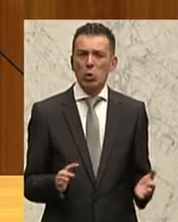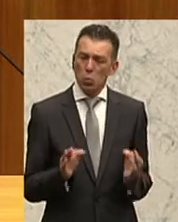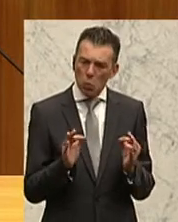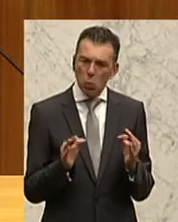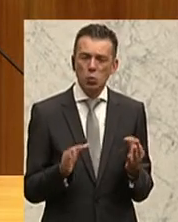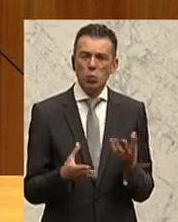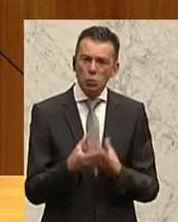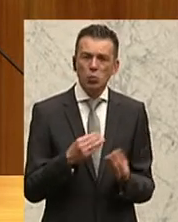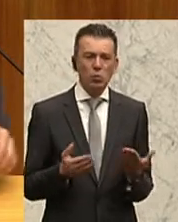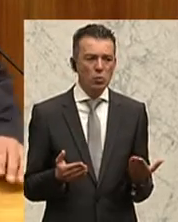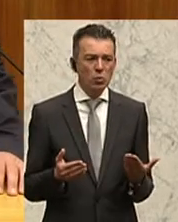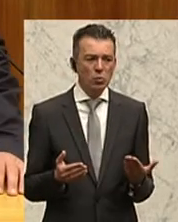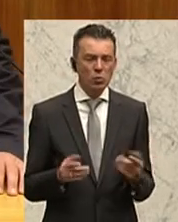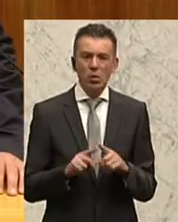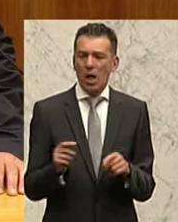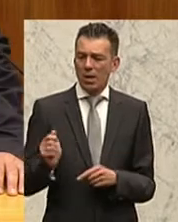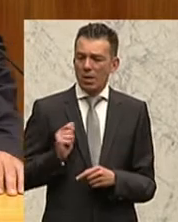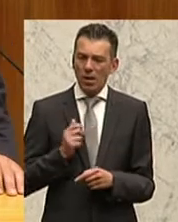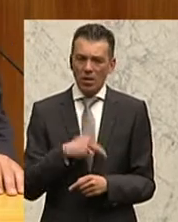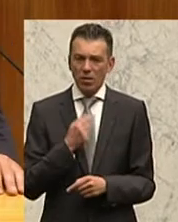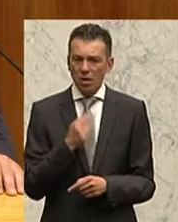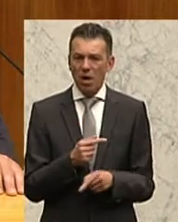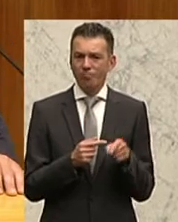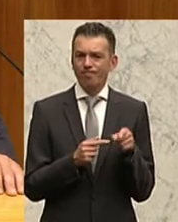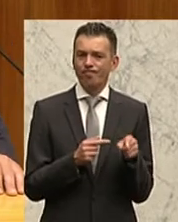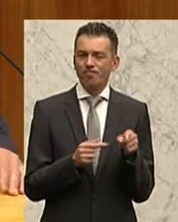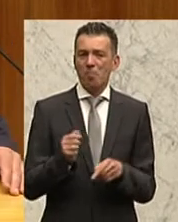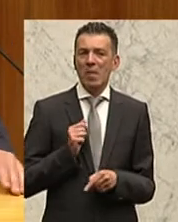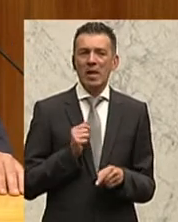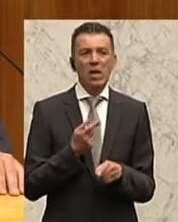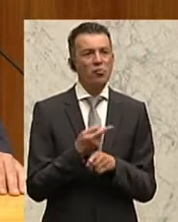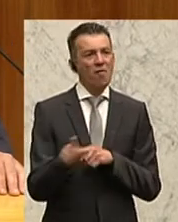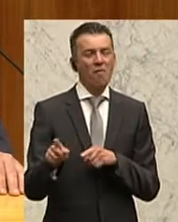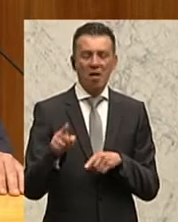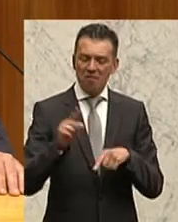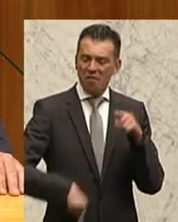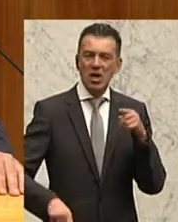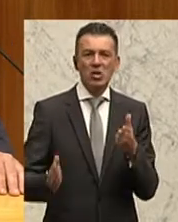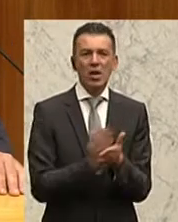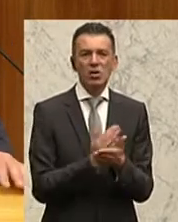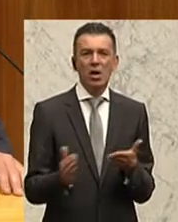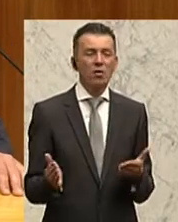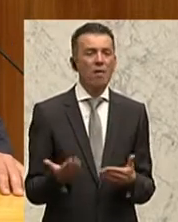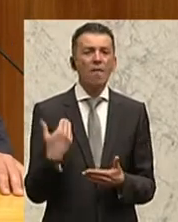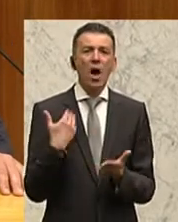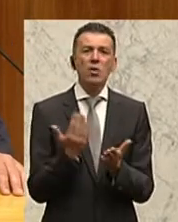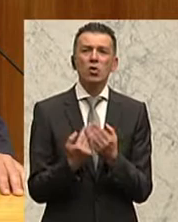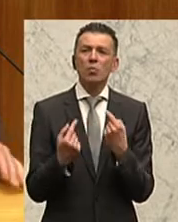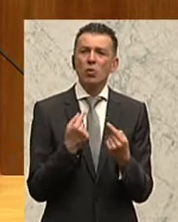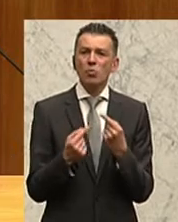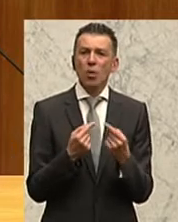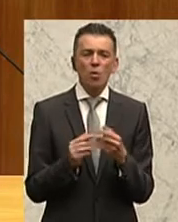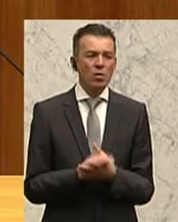Militär sagen, dieser Abzug eine glatte militärische Fehlentscheidung war. Und dann gibt es, was bereits angesprochen worden ist, das Truppenstellerabkommen